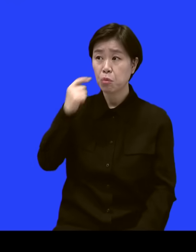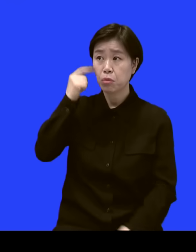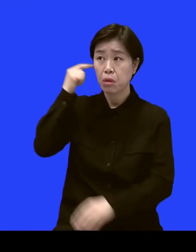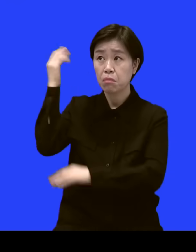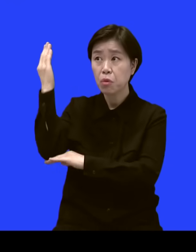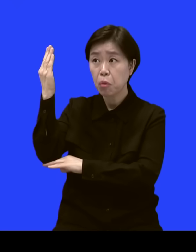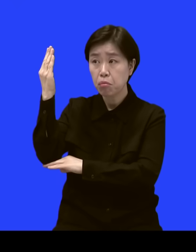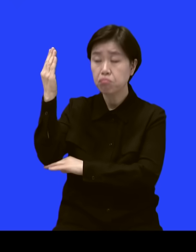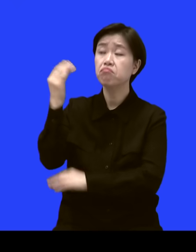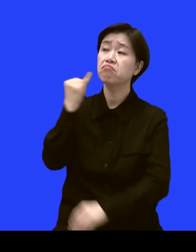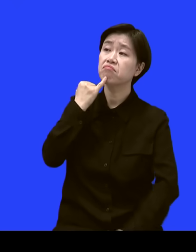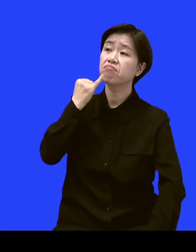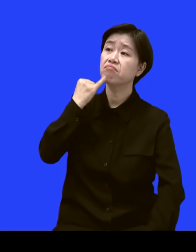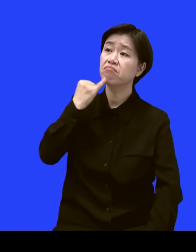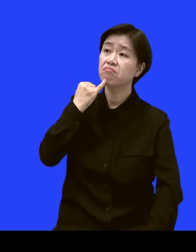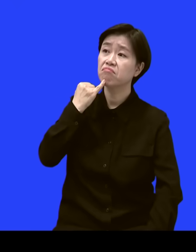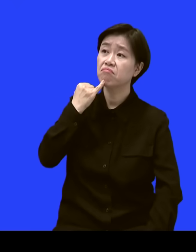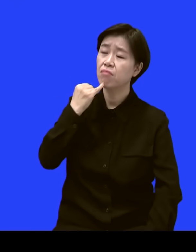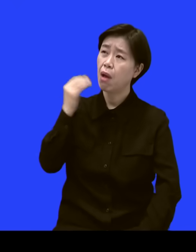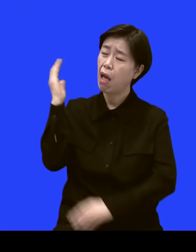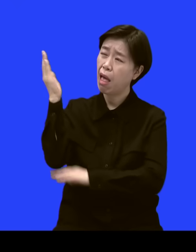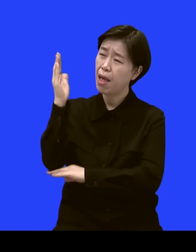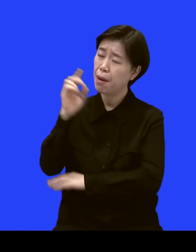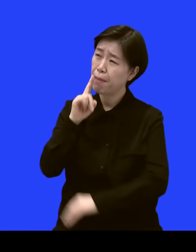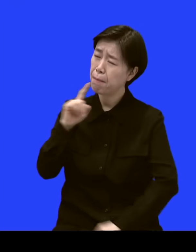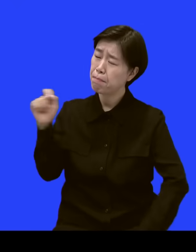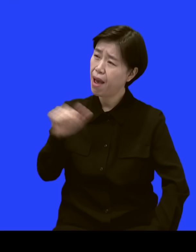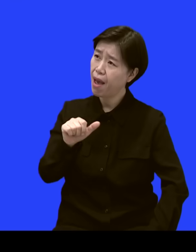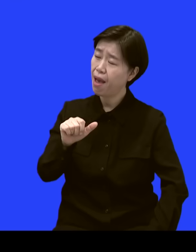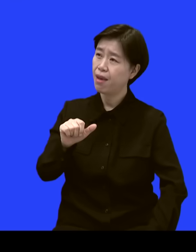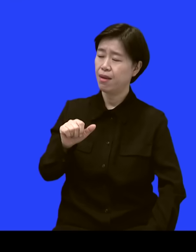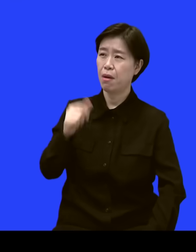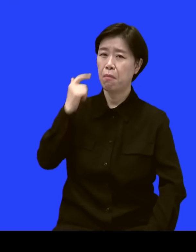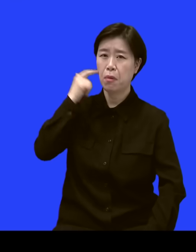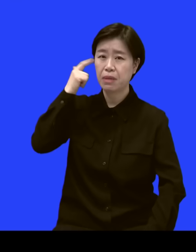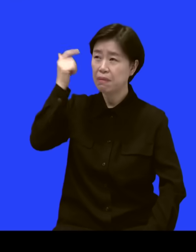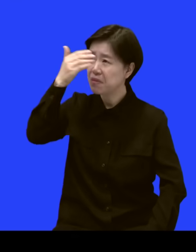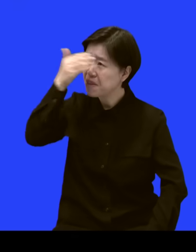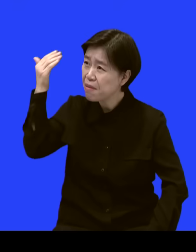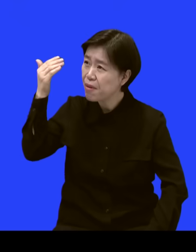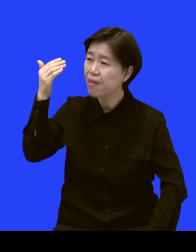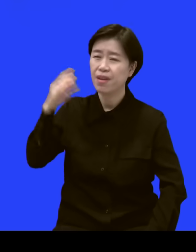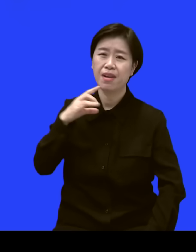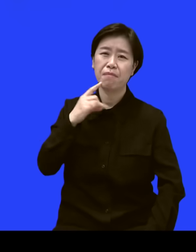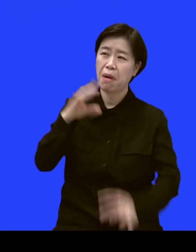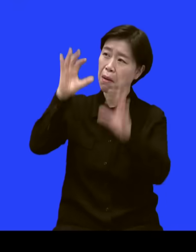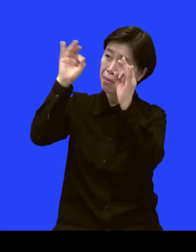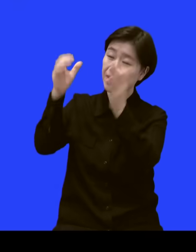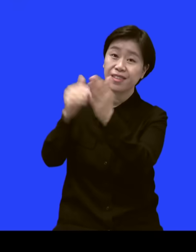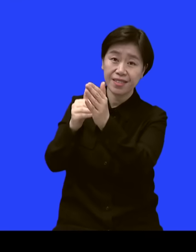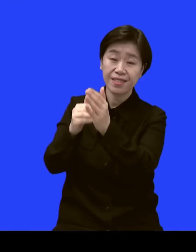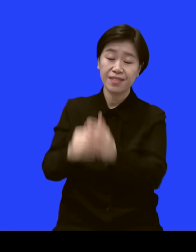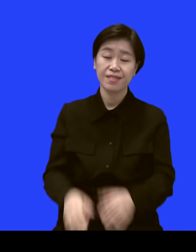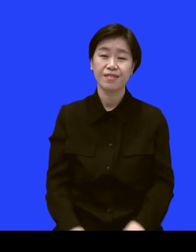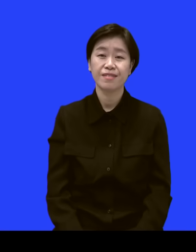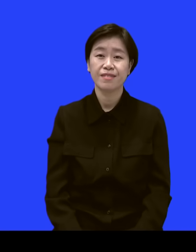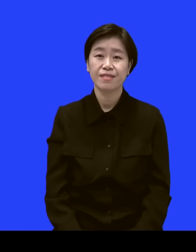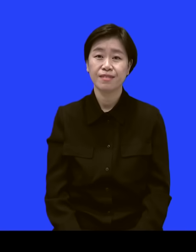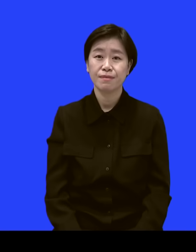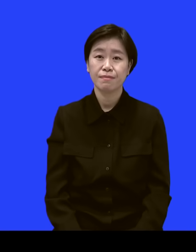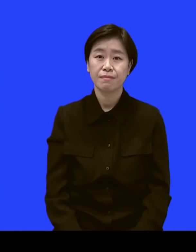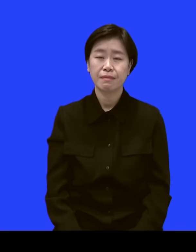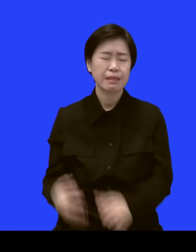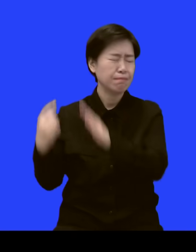이 정도? 말씀이 좀 빠르시네. 젊으시네. 그렇게 조금씩 들리면서. 네, 그냥 그렇게만 있다가 어느 날 사실